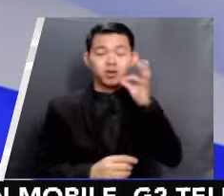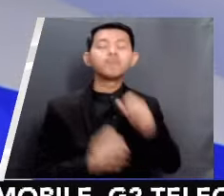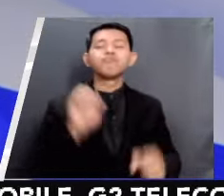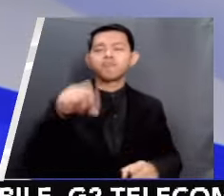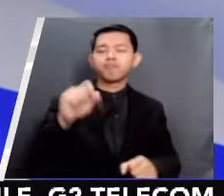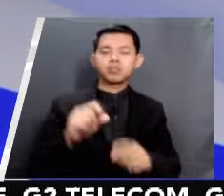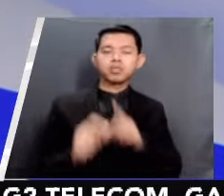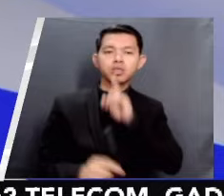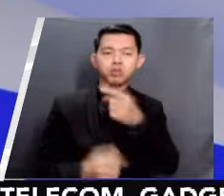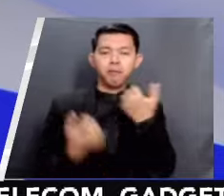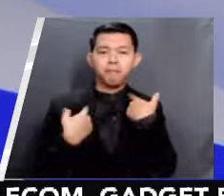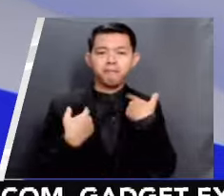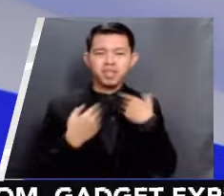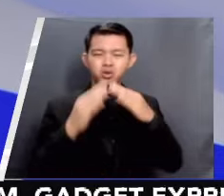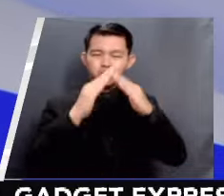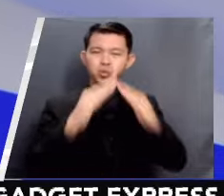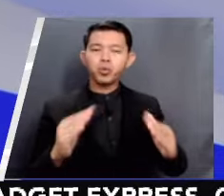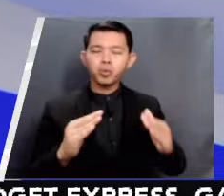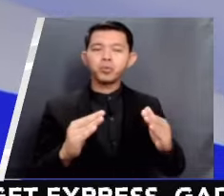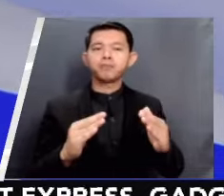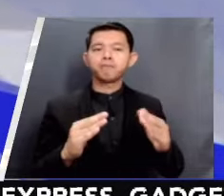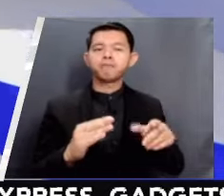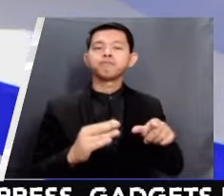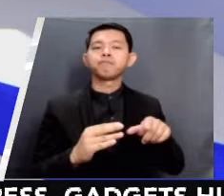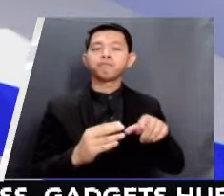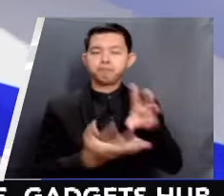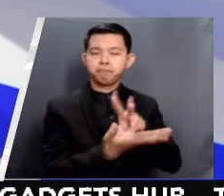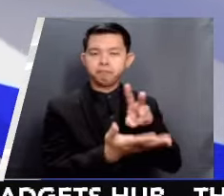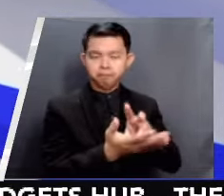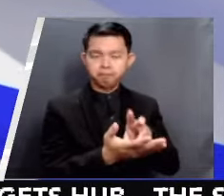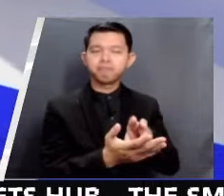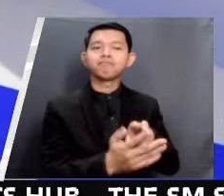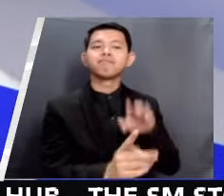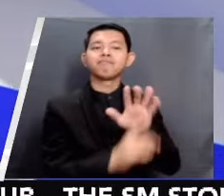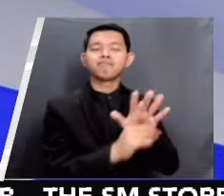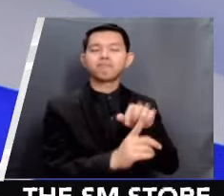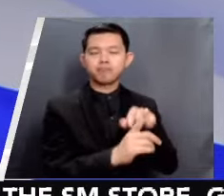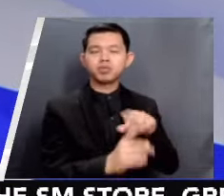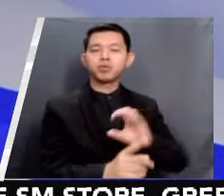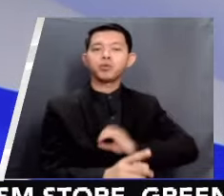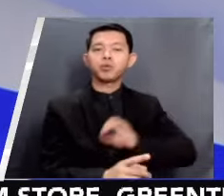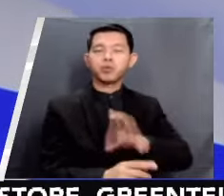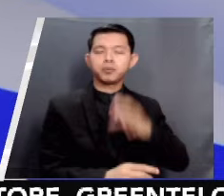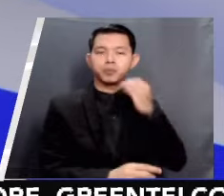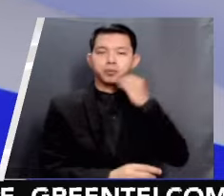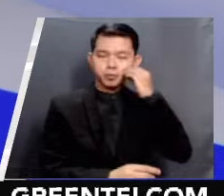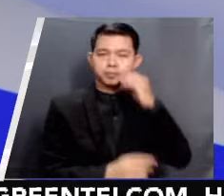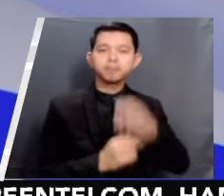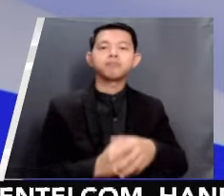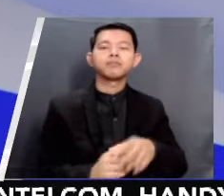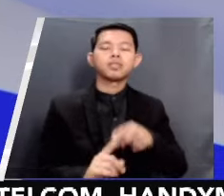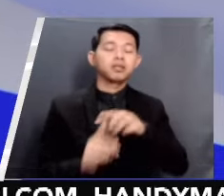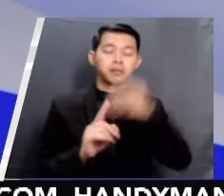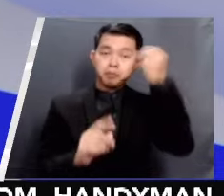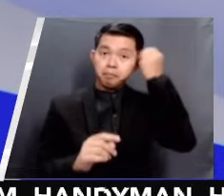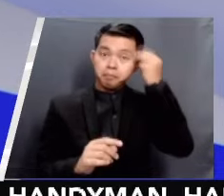na bahay na doon siya mismo nakatira. Kilala ko ang ano pagkatao ni Mayor. Batulungin